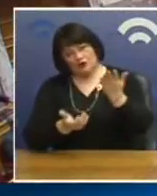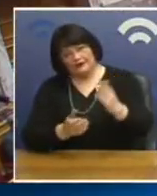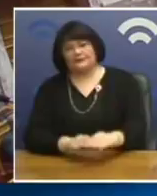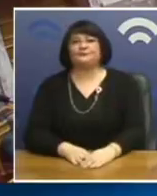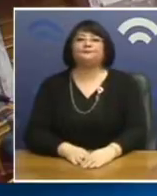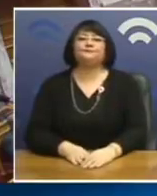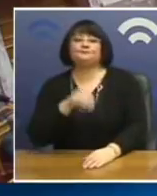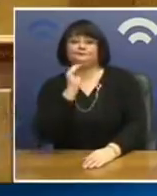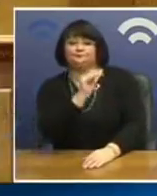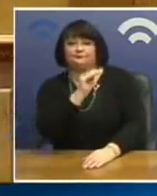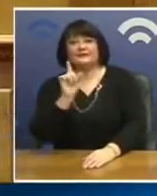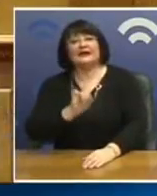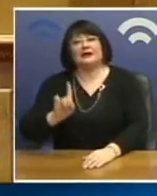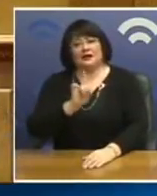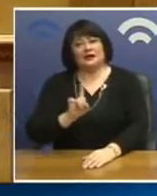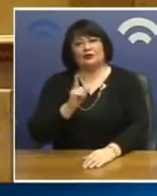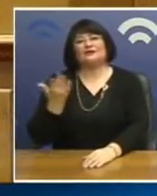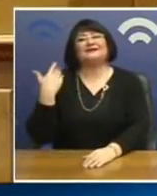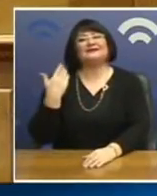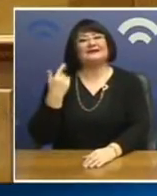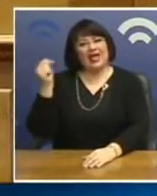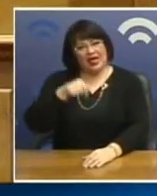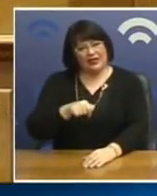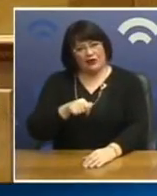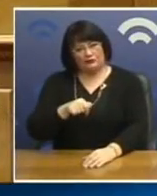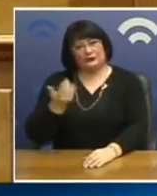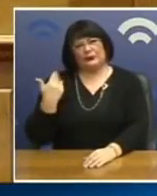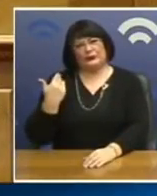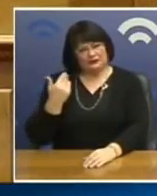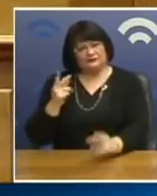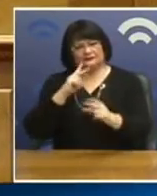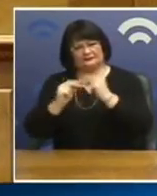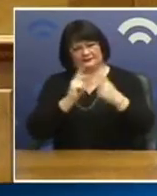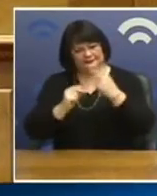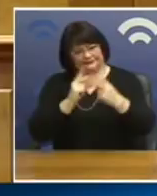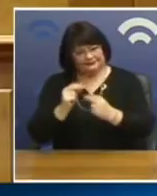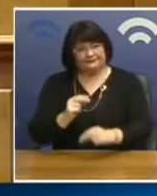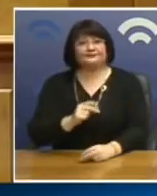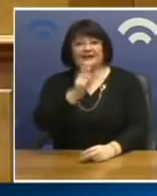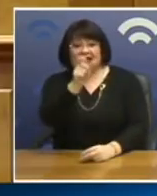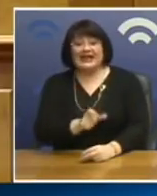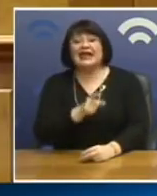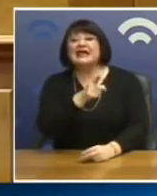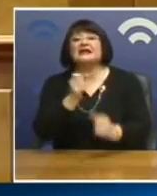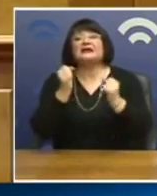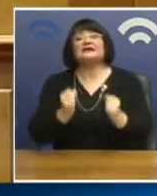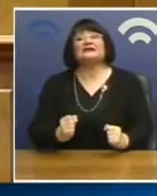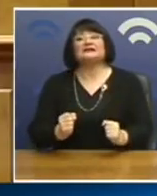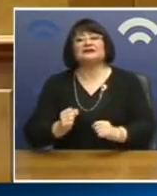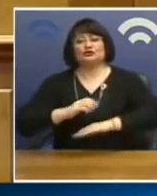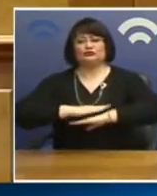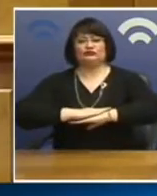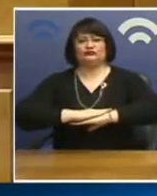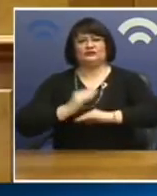Κύριε Μητσοτάκη, είναι η τελευταία φορά που βρεθήκαμε σε αυτήν εδώ την αίθουσα, καθώς ήσασταν στο έδρανο που κάθεστε